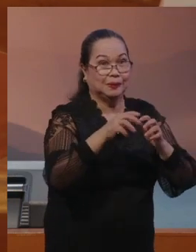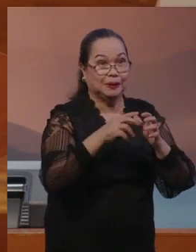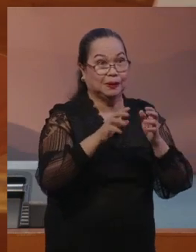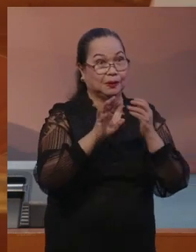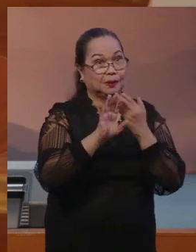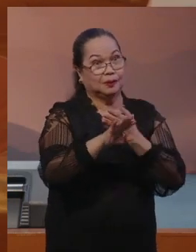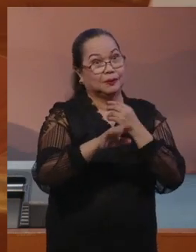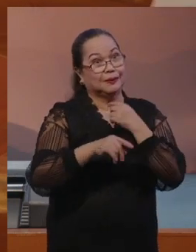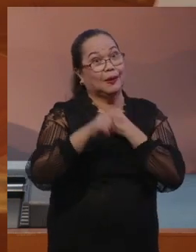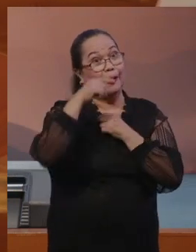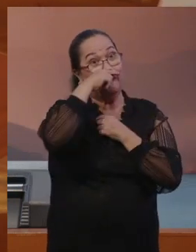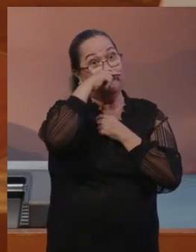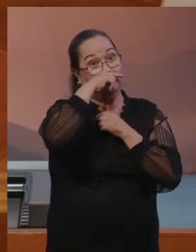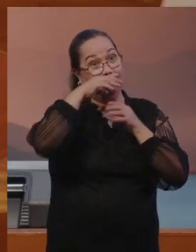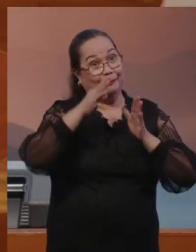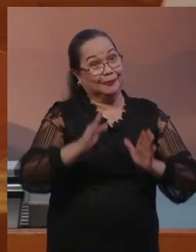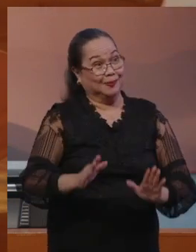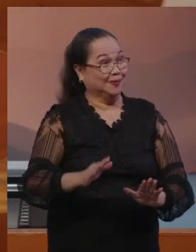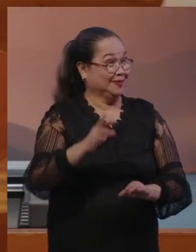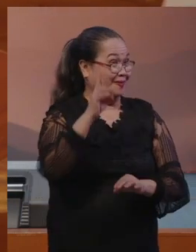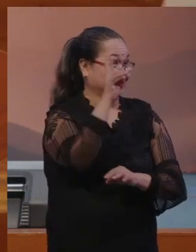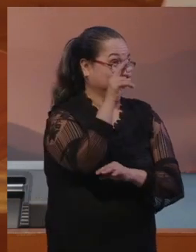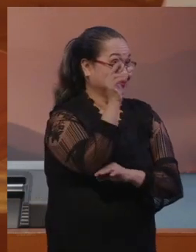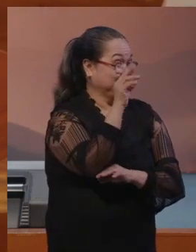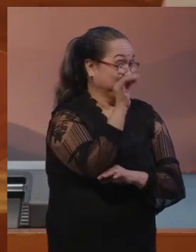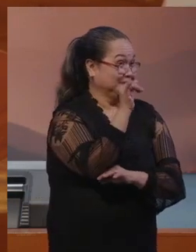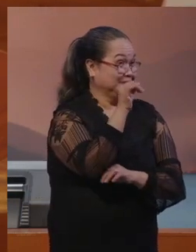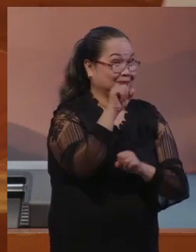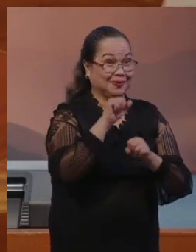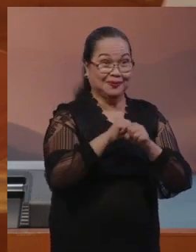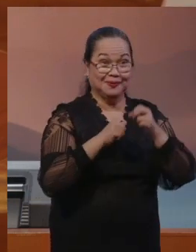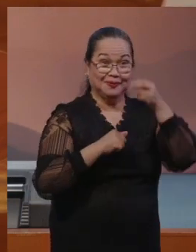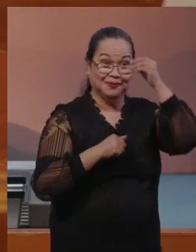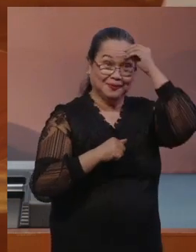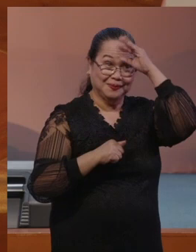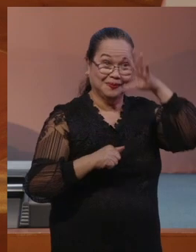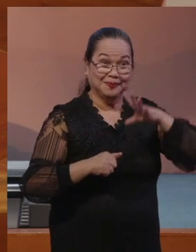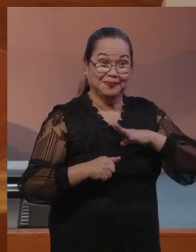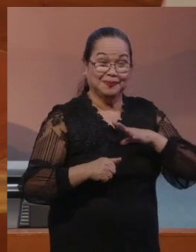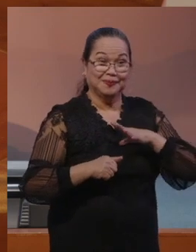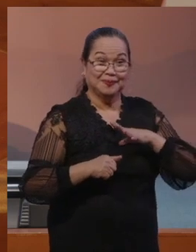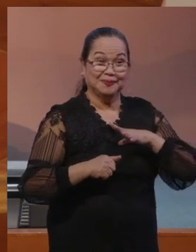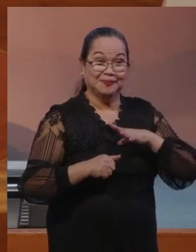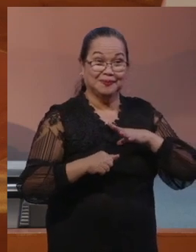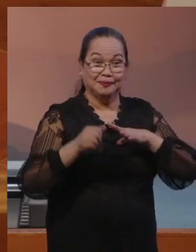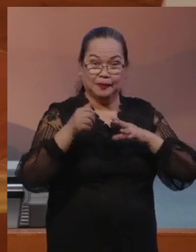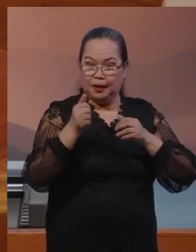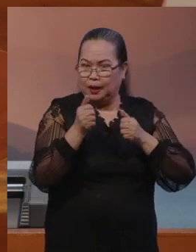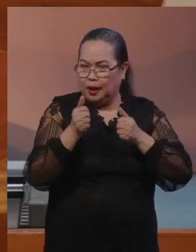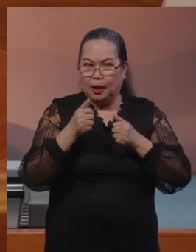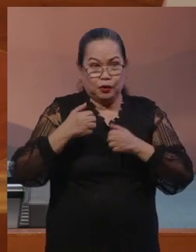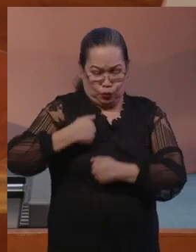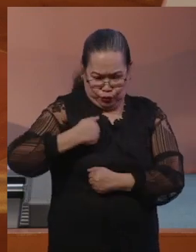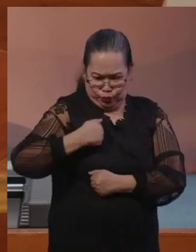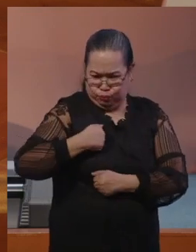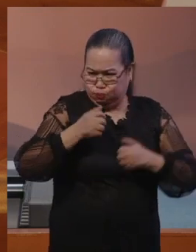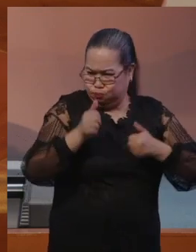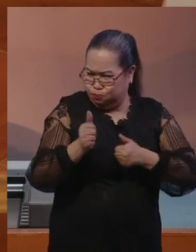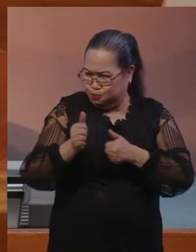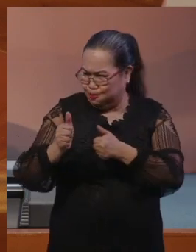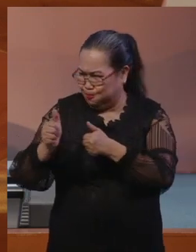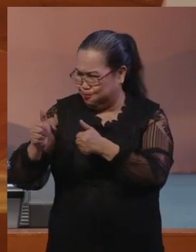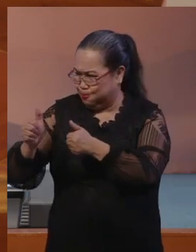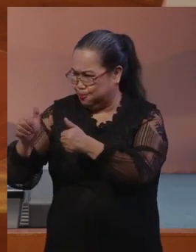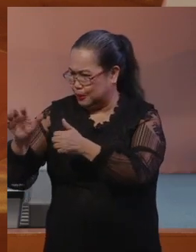So nagsinungaling siya. "So the men," verse 7, "pursued after them on the way to the Jordan as far as